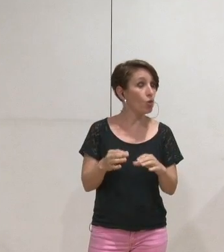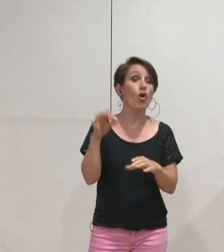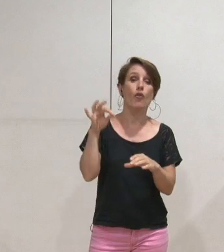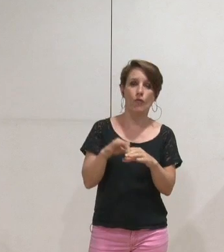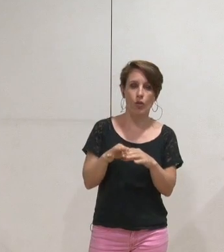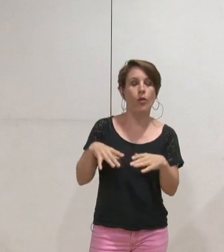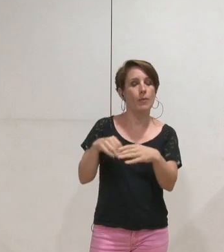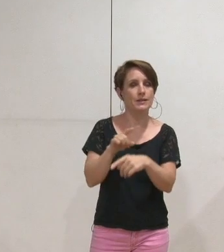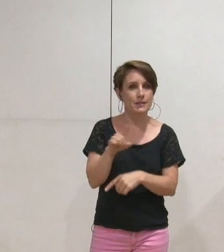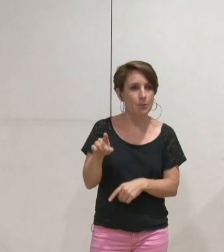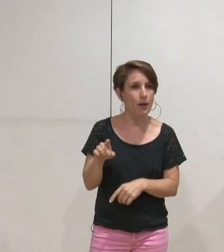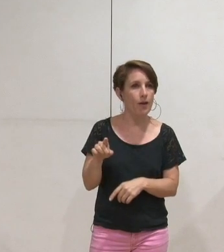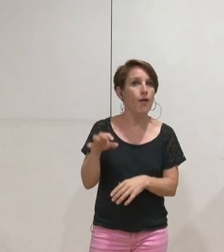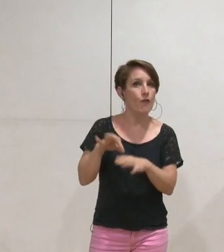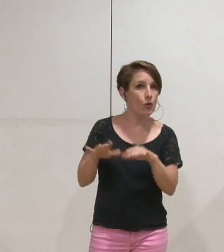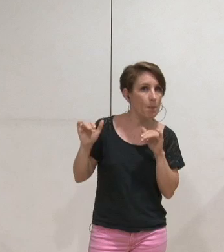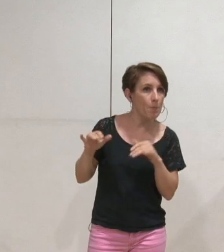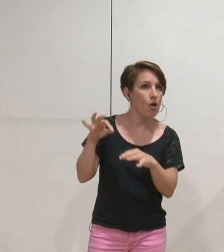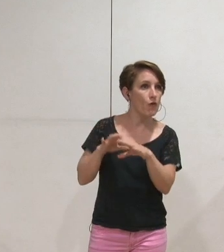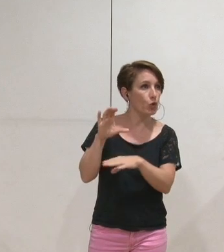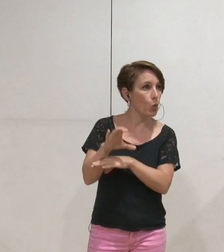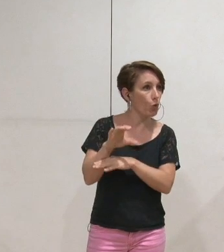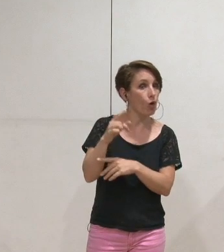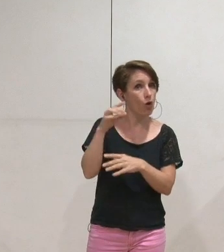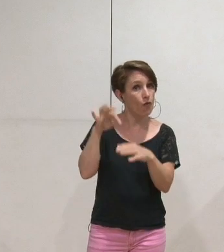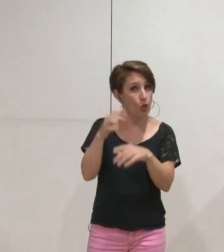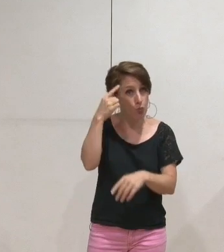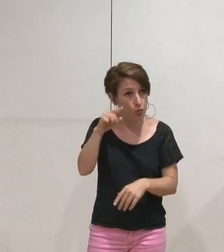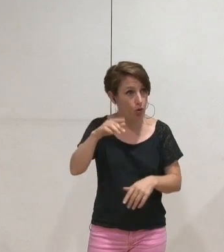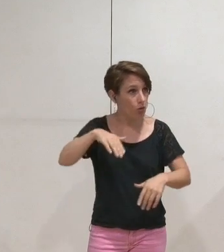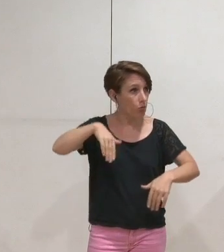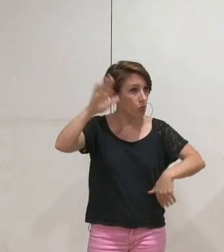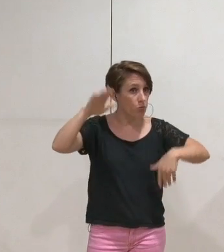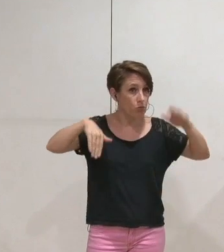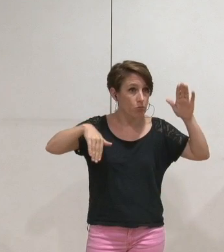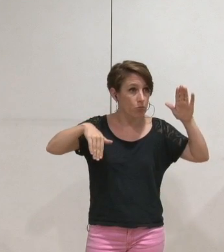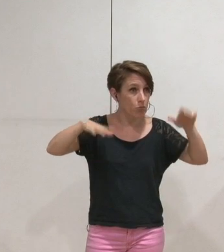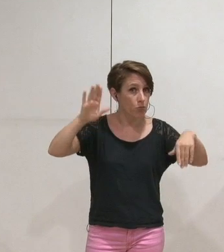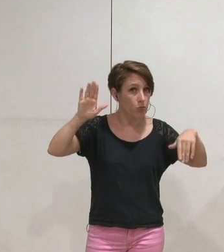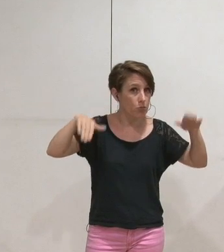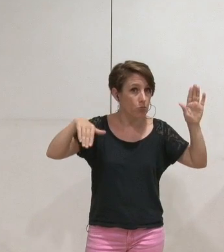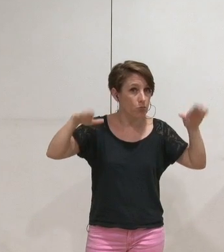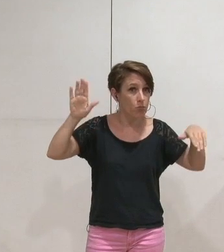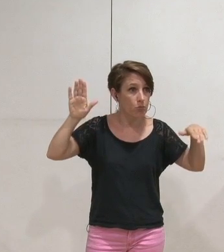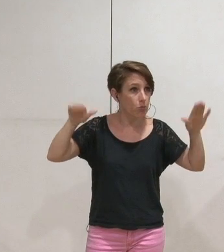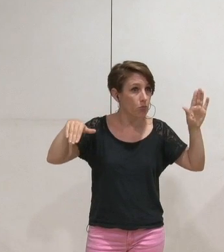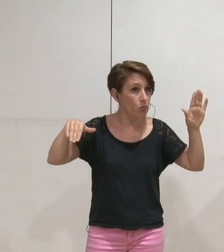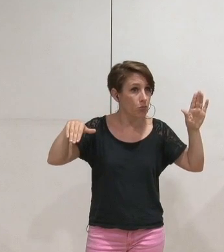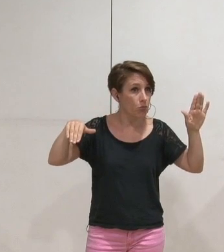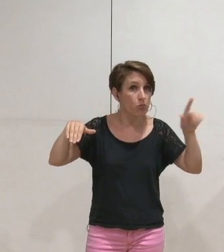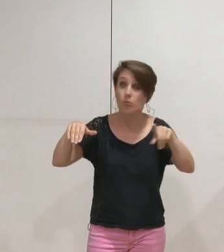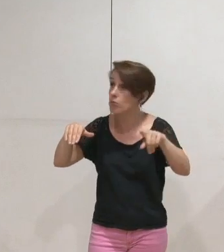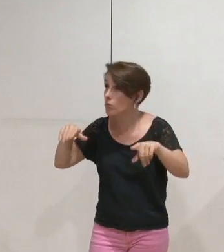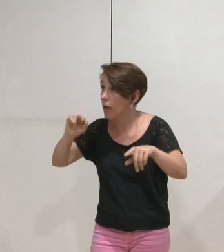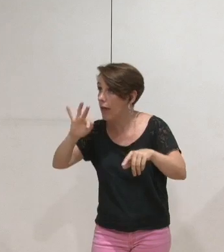pas part au vote qui s'abstient qui vote contre qui vote pour Monsieur abtionstention